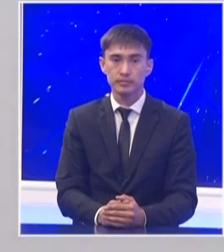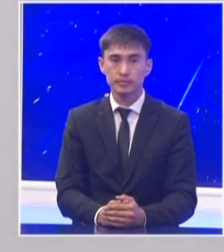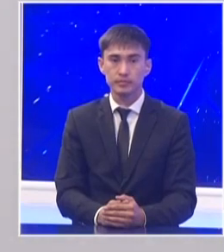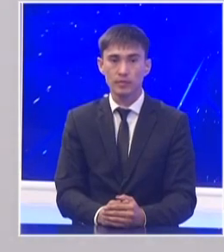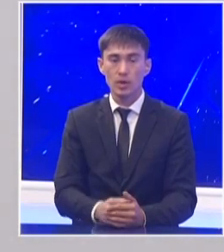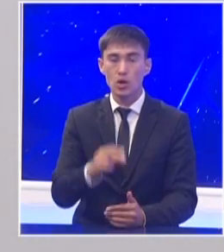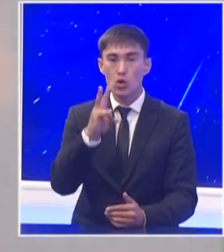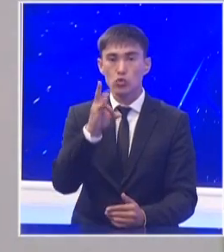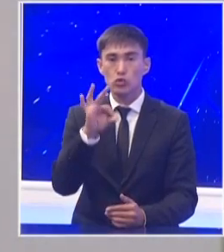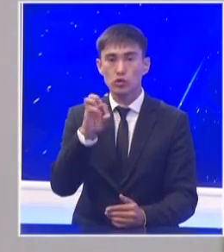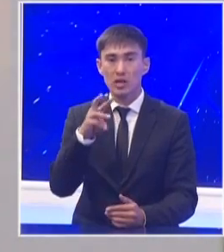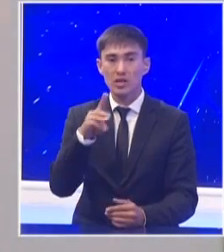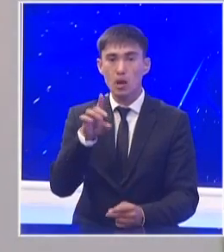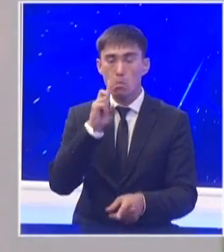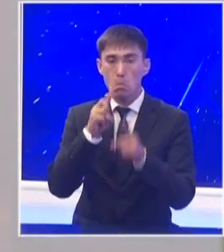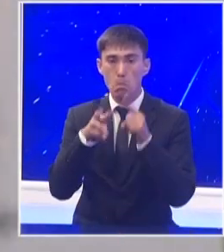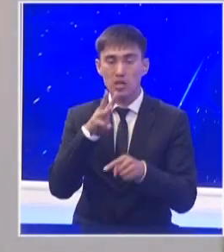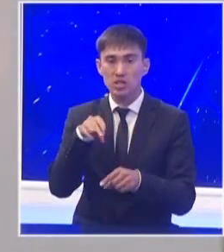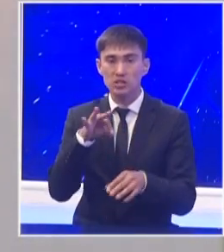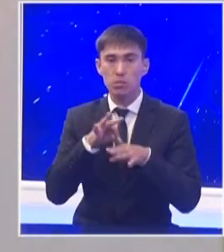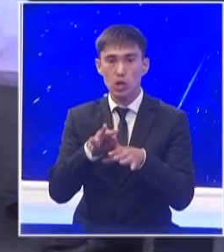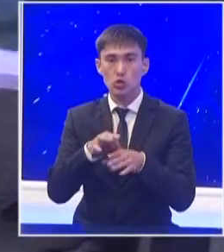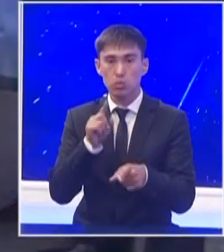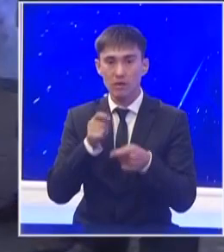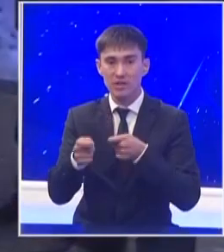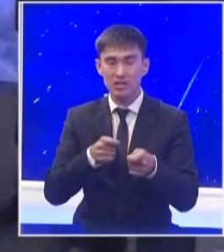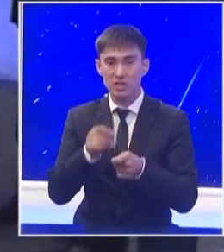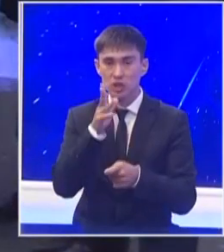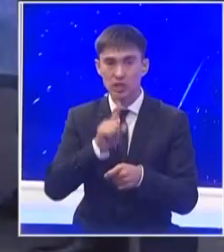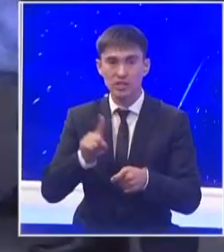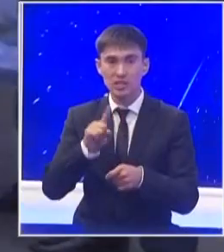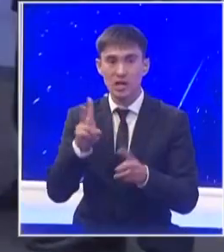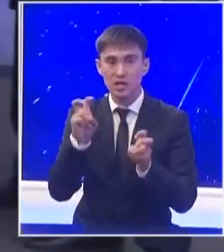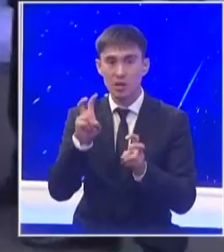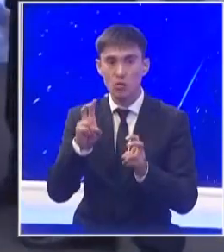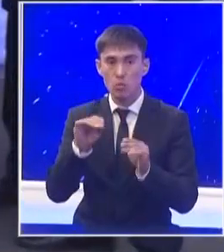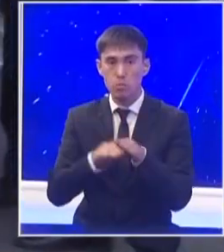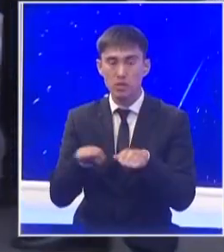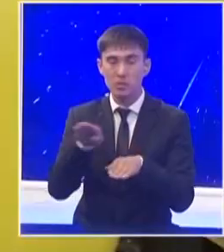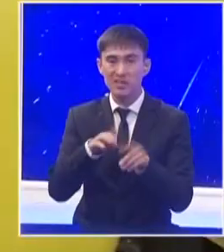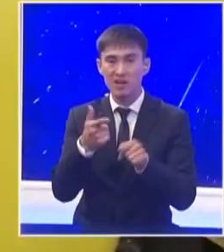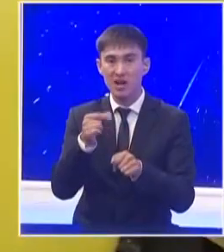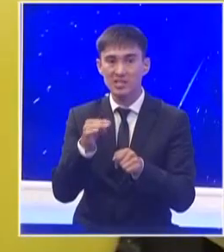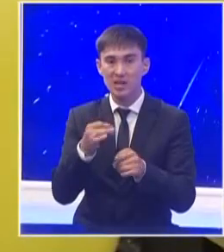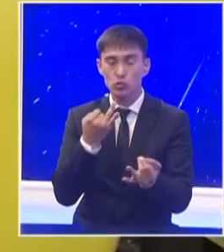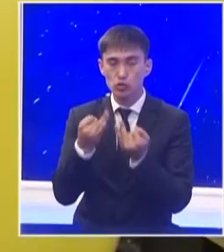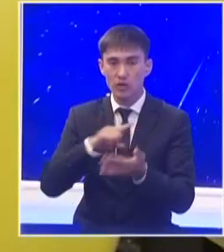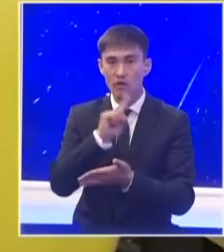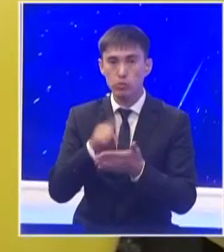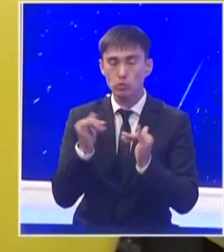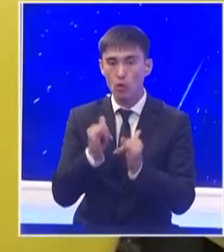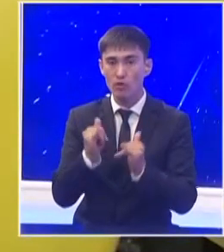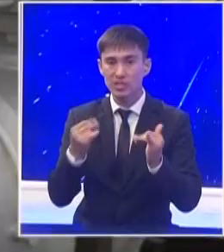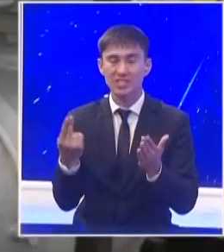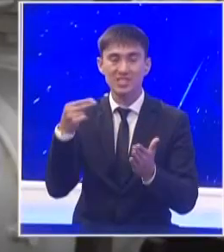В Нур-Султане Мажилисе прошел правительственный час на тему «Перспективы развития газовой отрасли», где обсуждались вопросы по